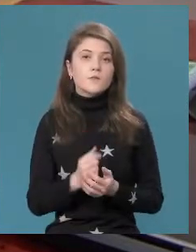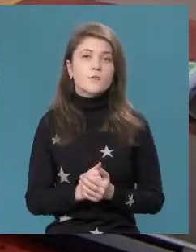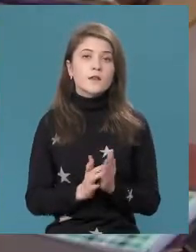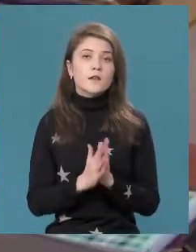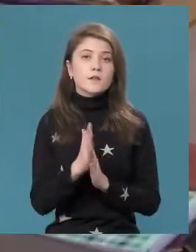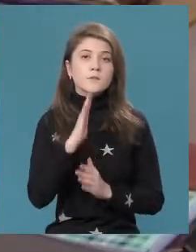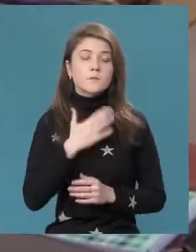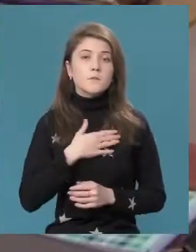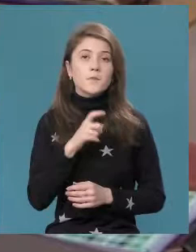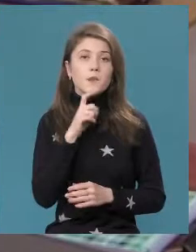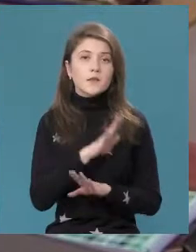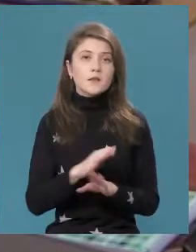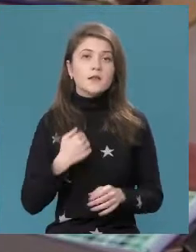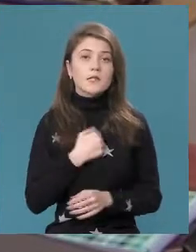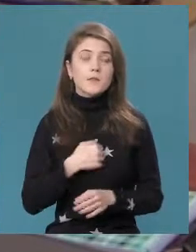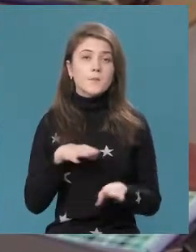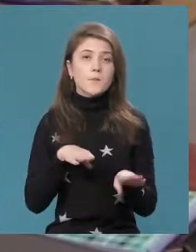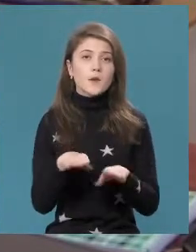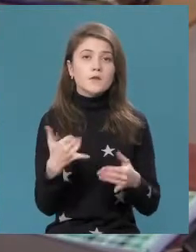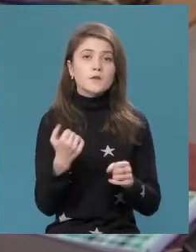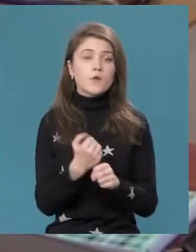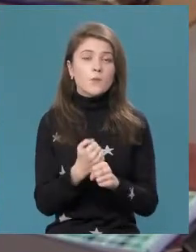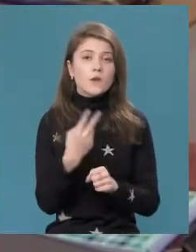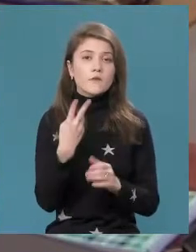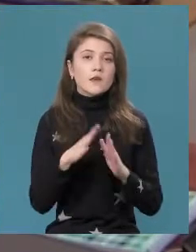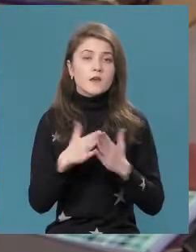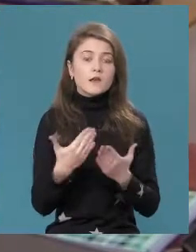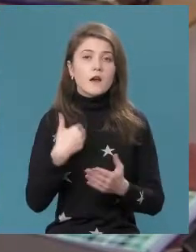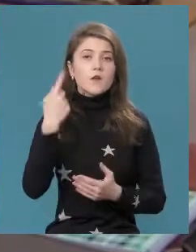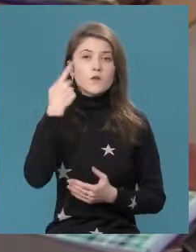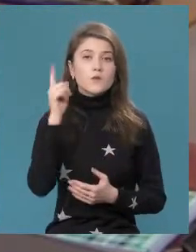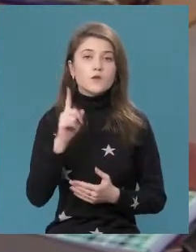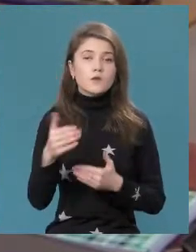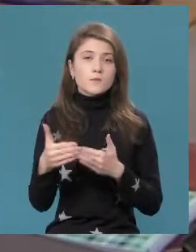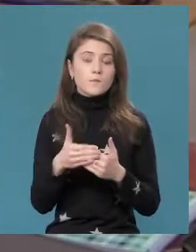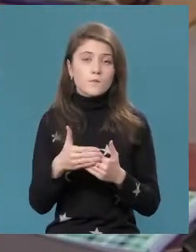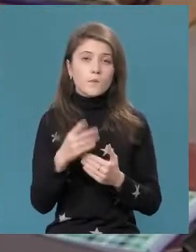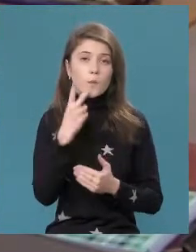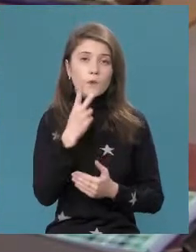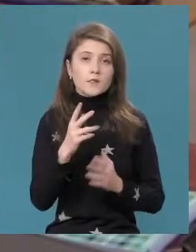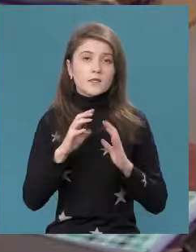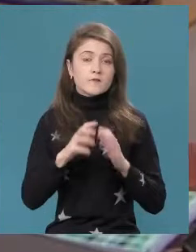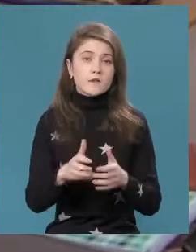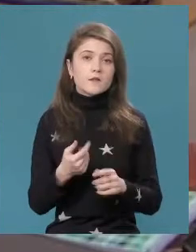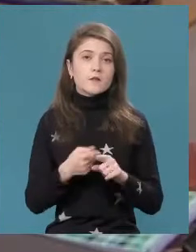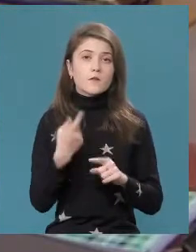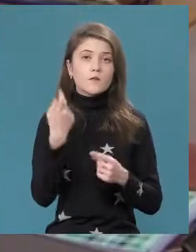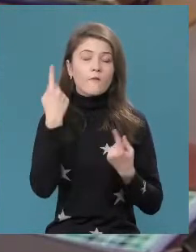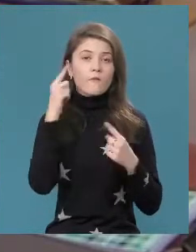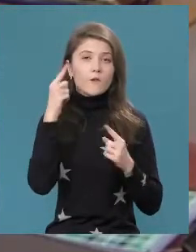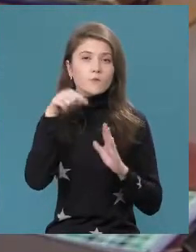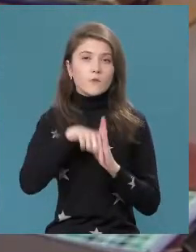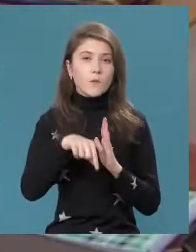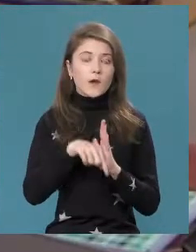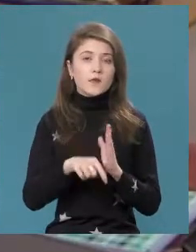злим. Паралельно зараз робимо дві книги. Я думаю, що незабаром вони побачать світ. Одна – це з філософською поезією.